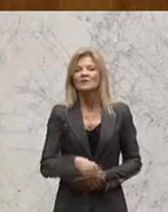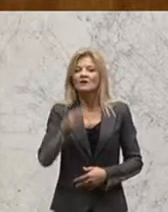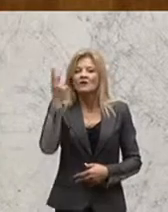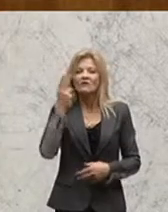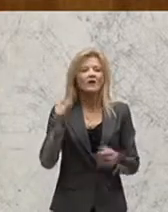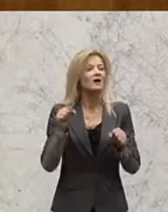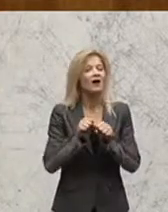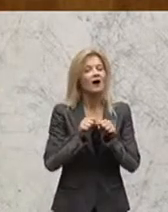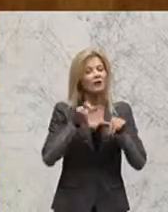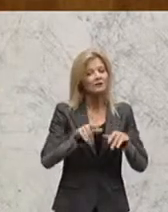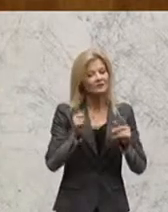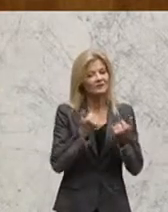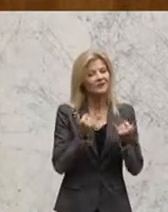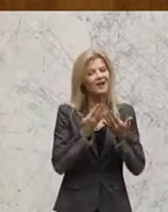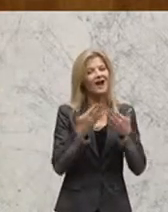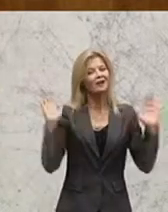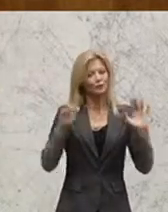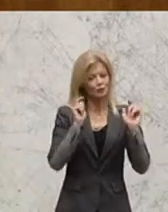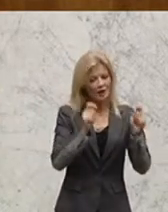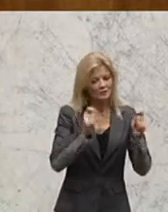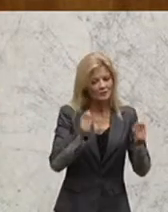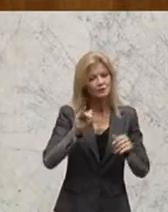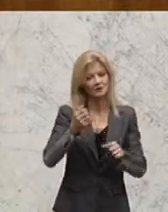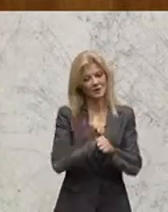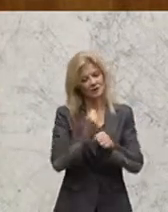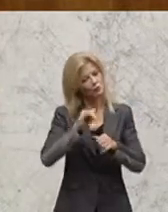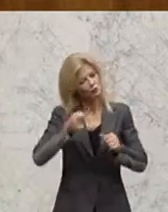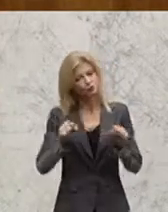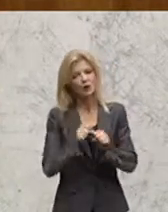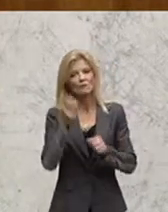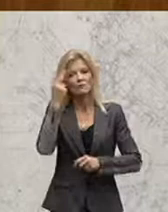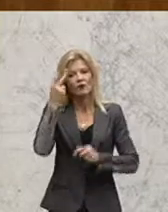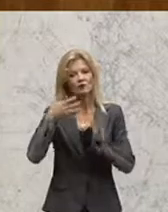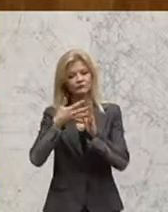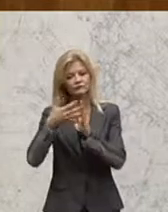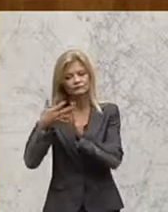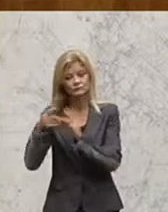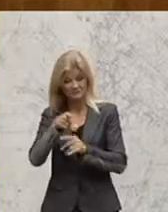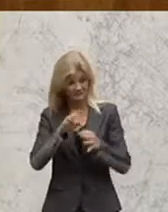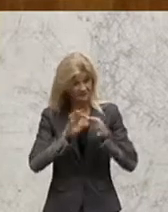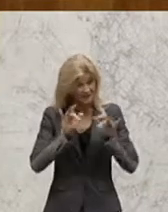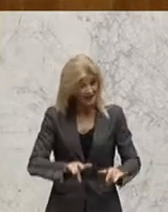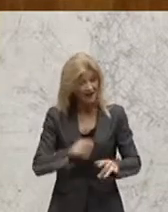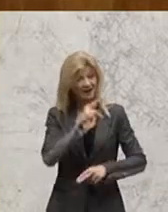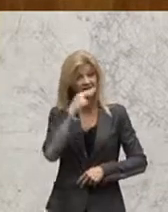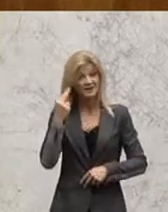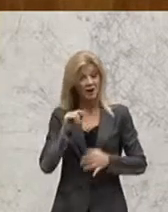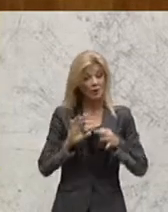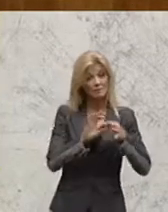von Asylanträgen natürlich auch geprüft werden, ob es Verbindungen zu Terrorgruppierungen gibt, der